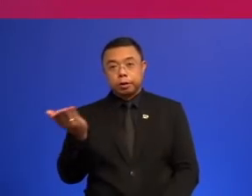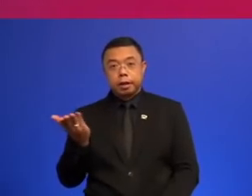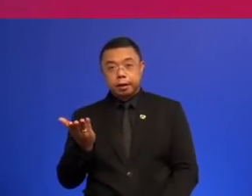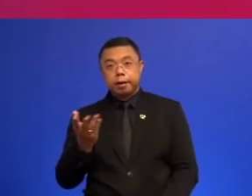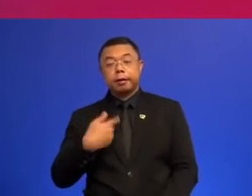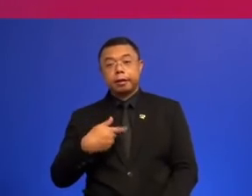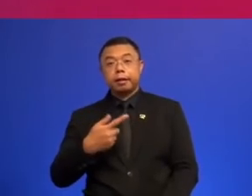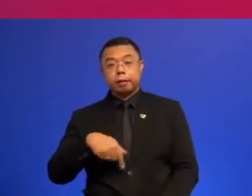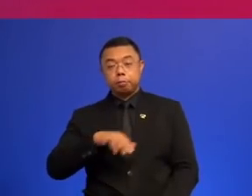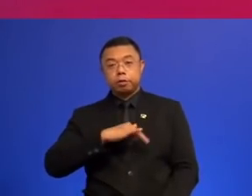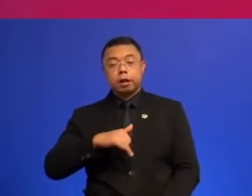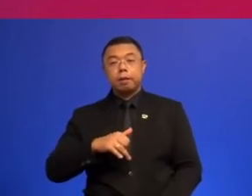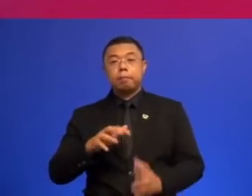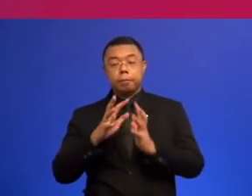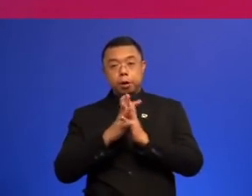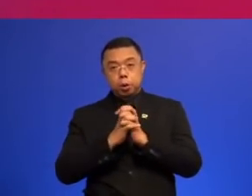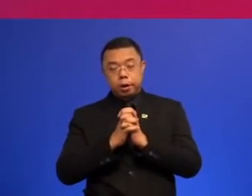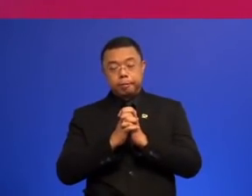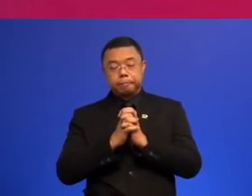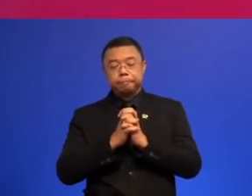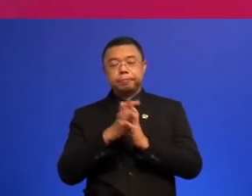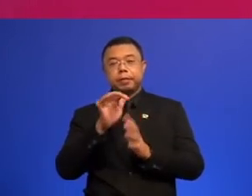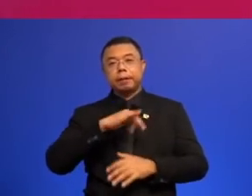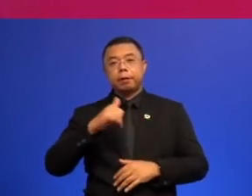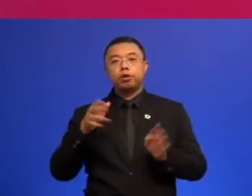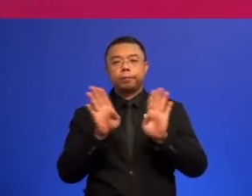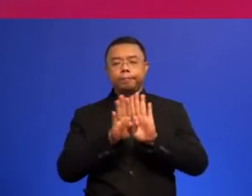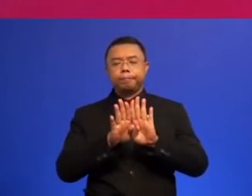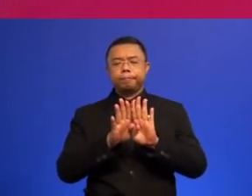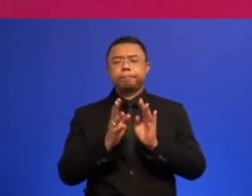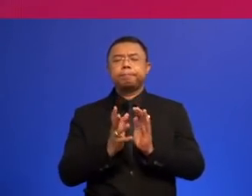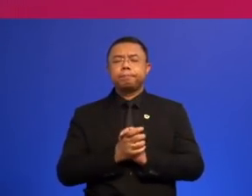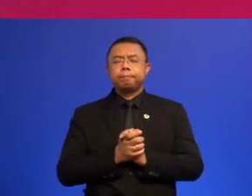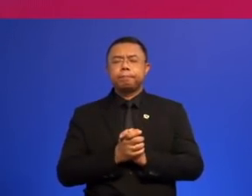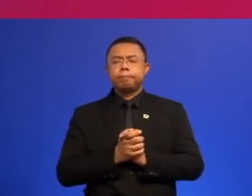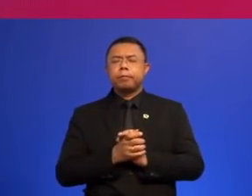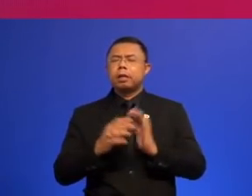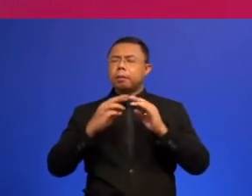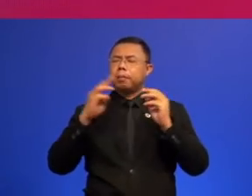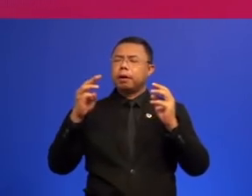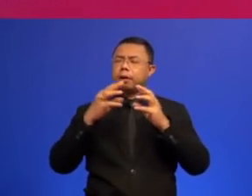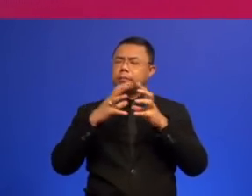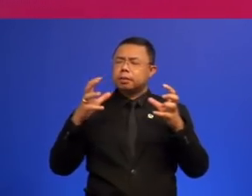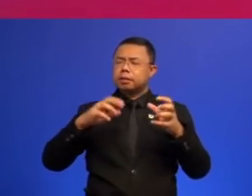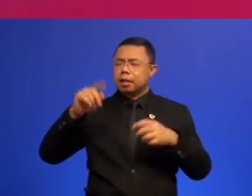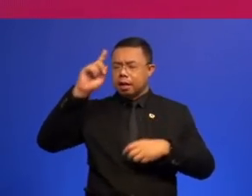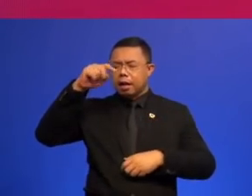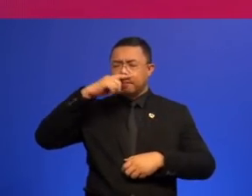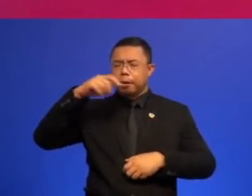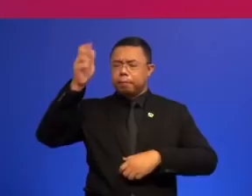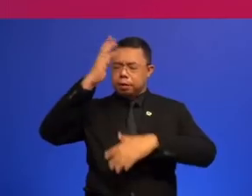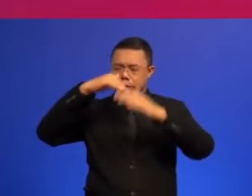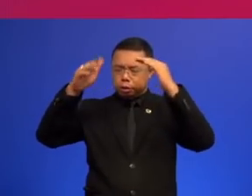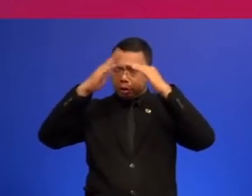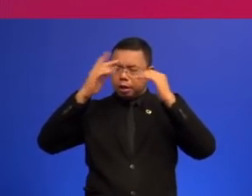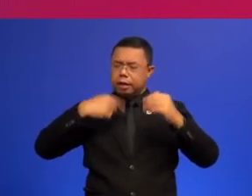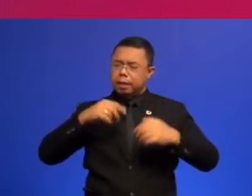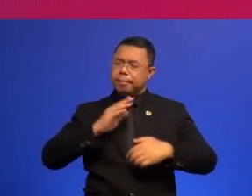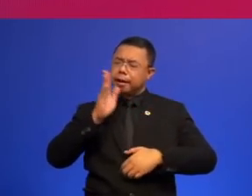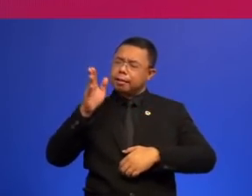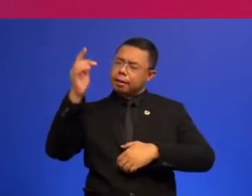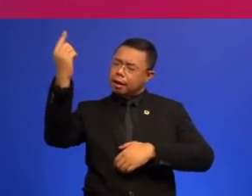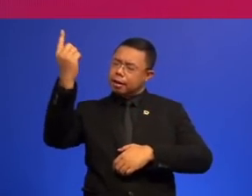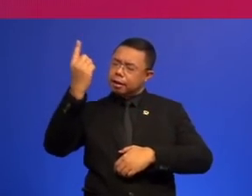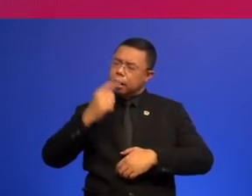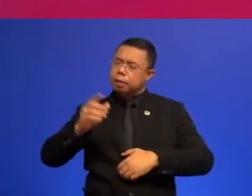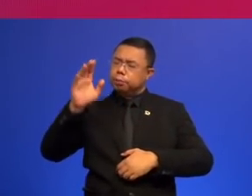yang menyaksikan lewat YouTube. Maha besar Allah Bapa di dalam kerajaan surga, kami datang di